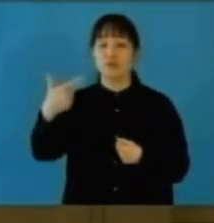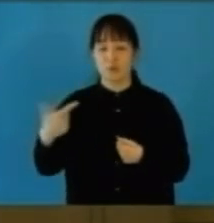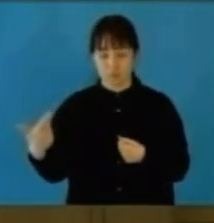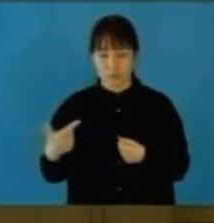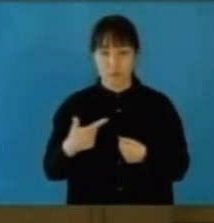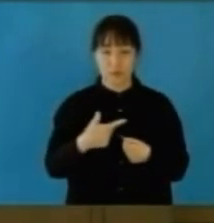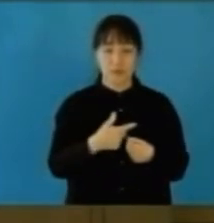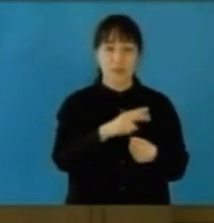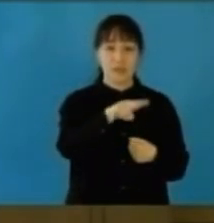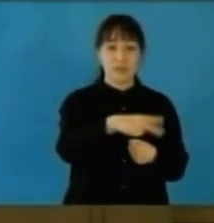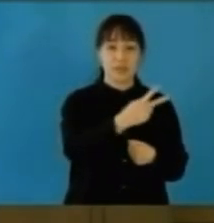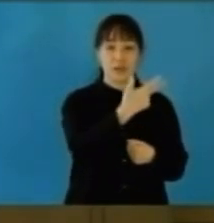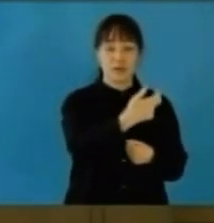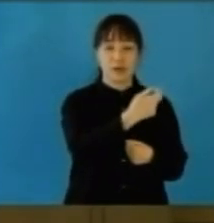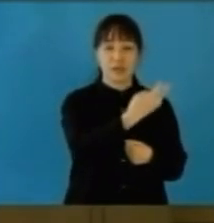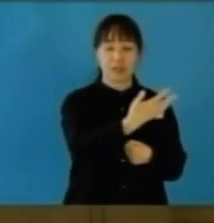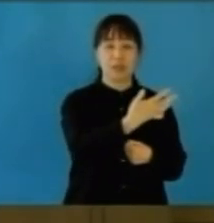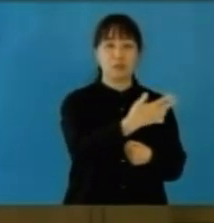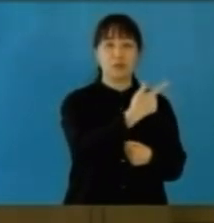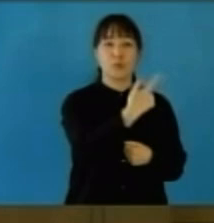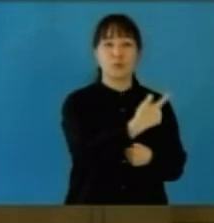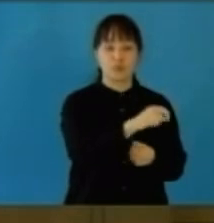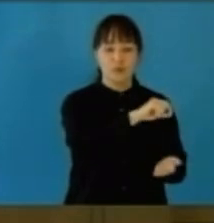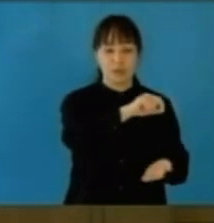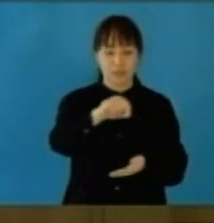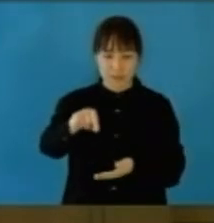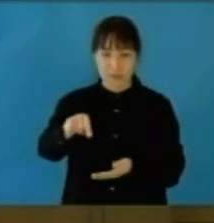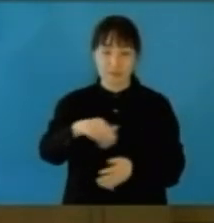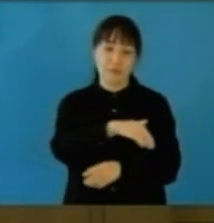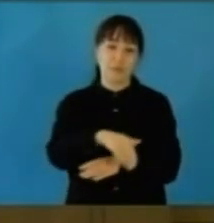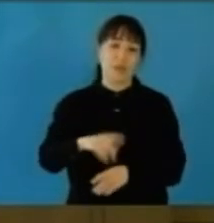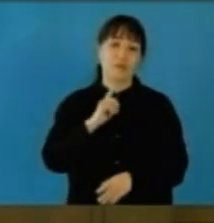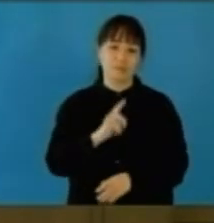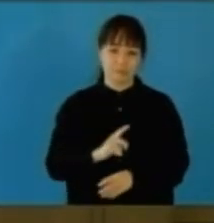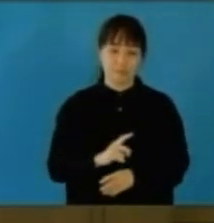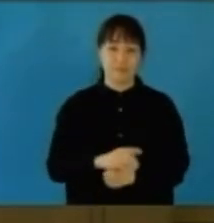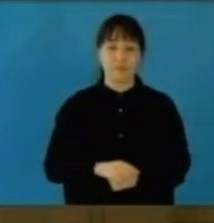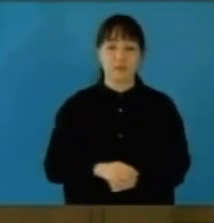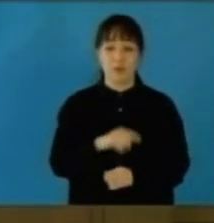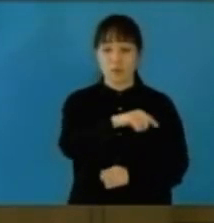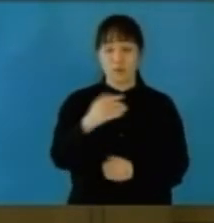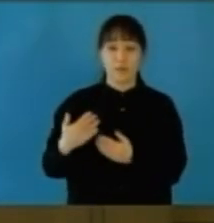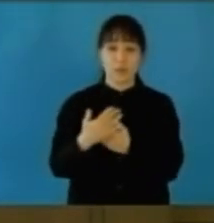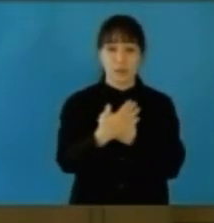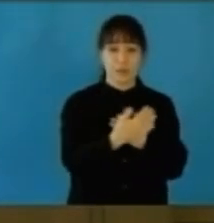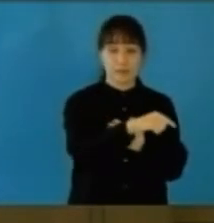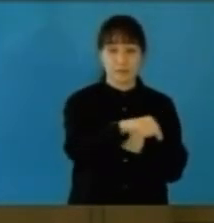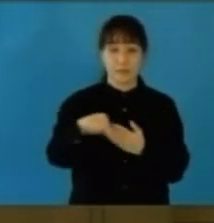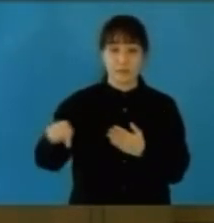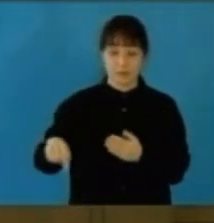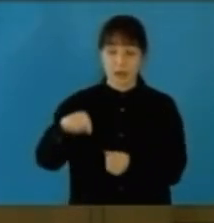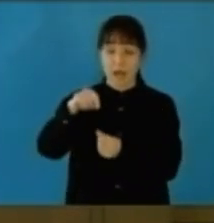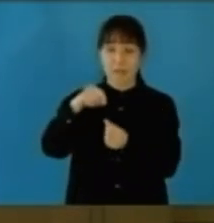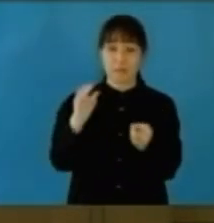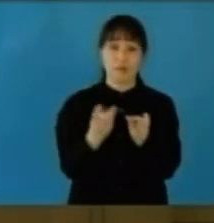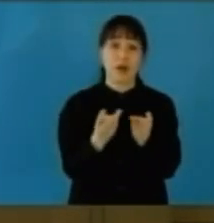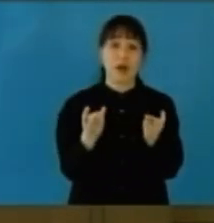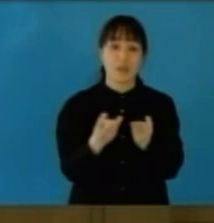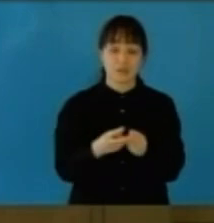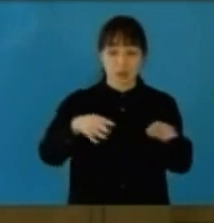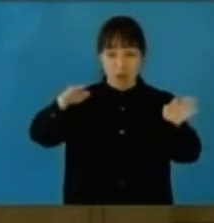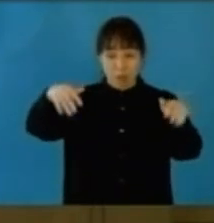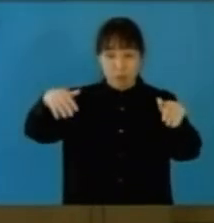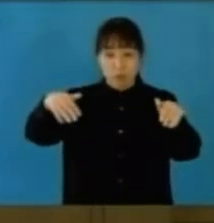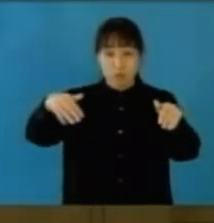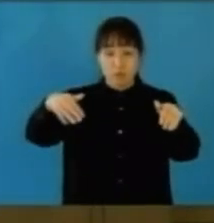に2568人を配置することのことであります。そこで伺います。両大会とも、この配置人数がですね、募集人数下